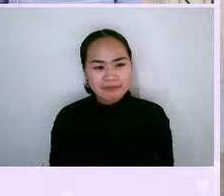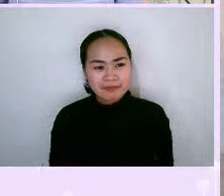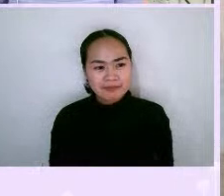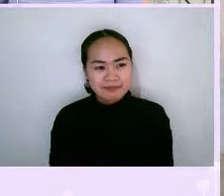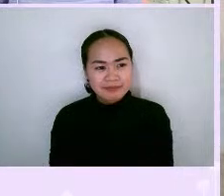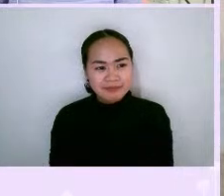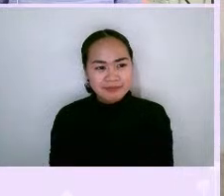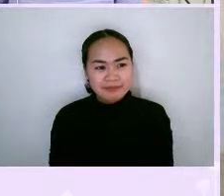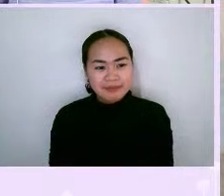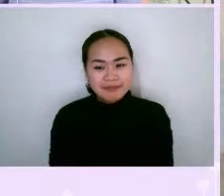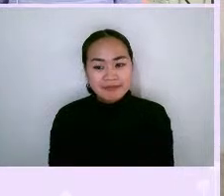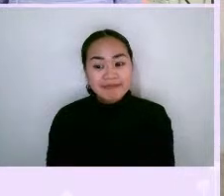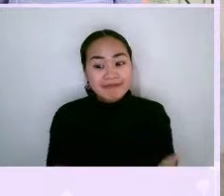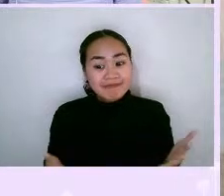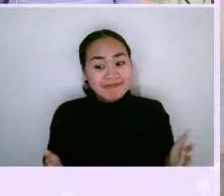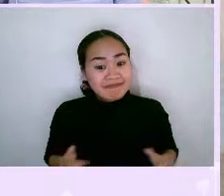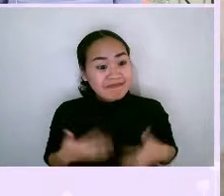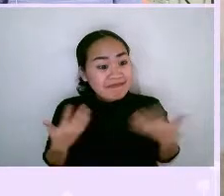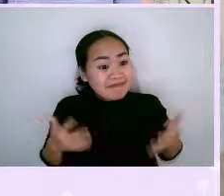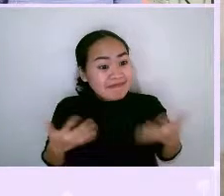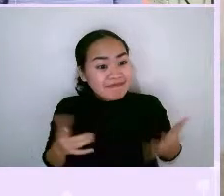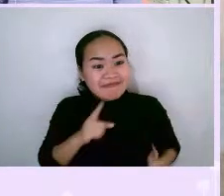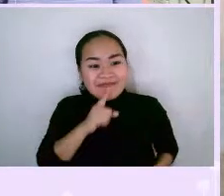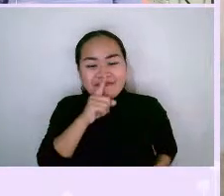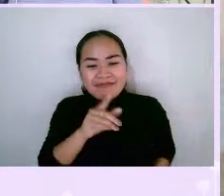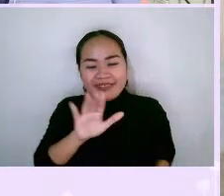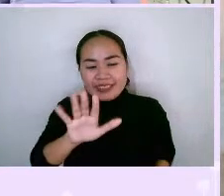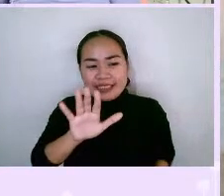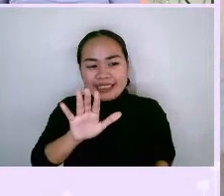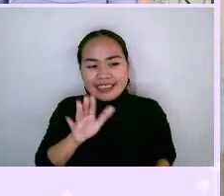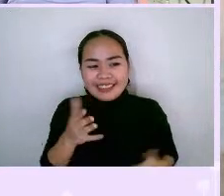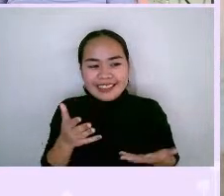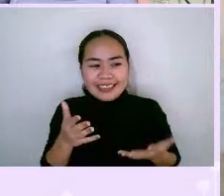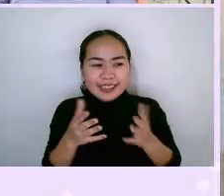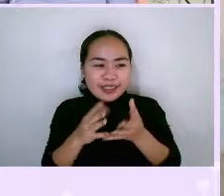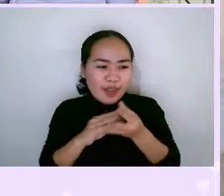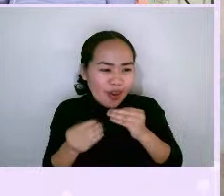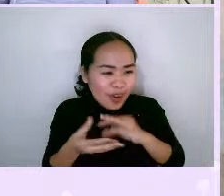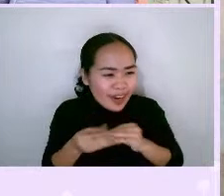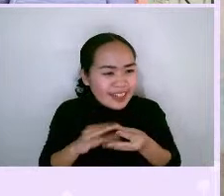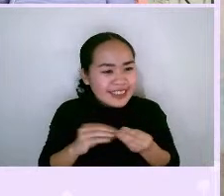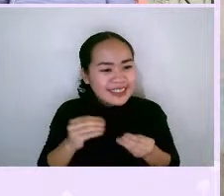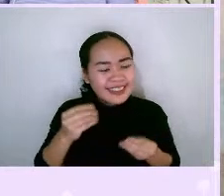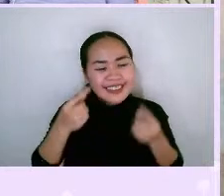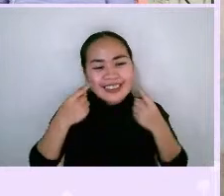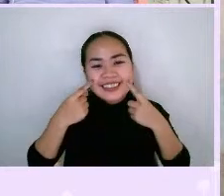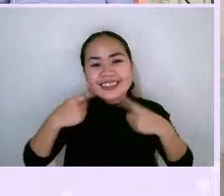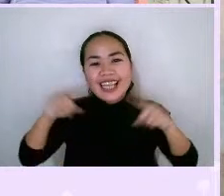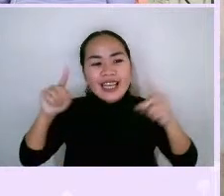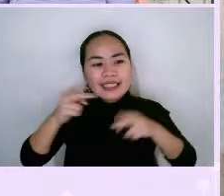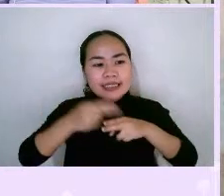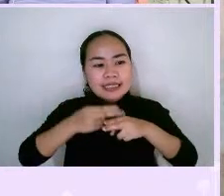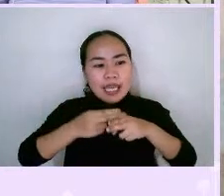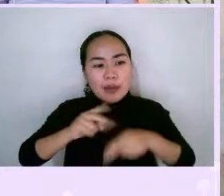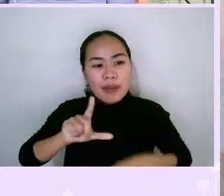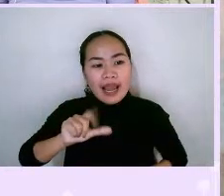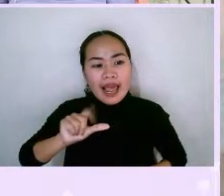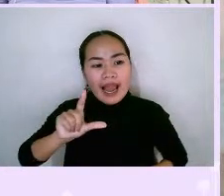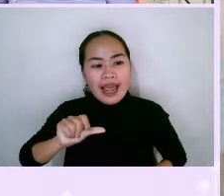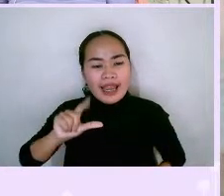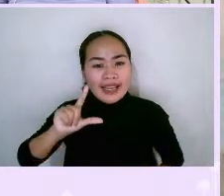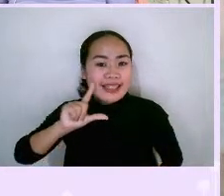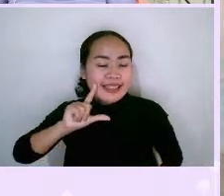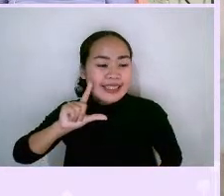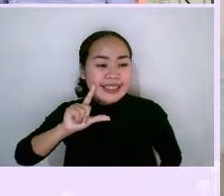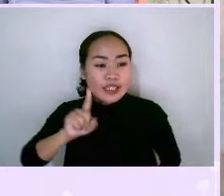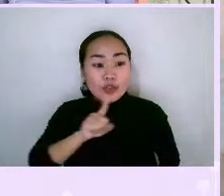So nakakatuwa po ang story ng success ni Ma'am Lala Sintikay or Lala Bulusan. Siya po